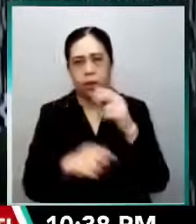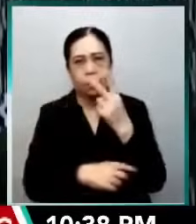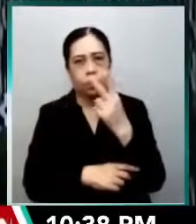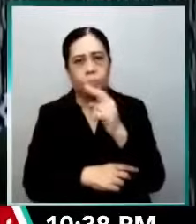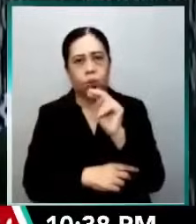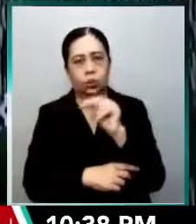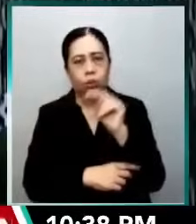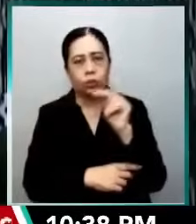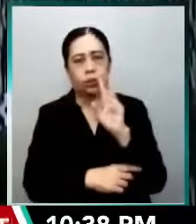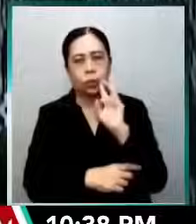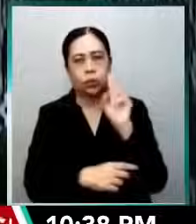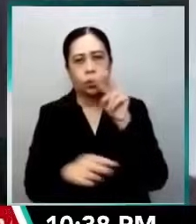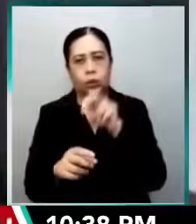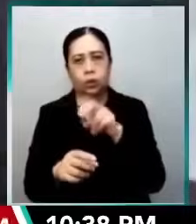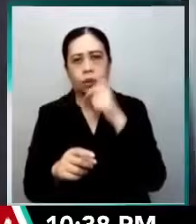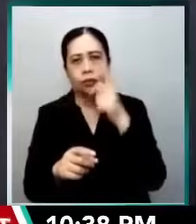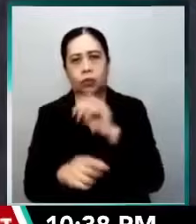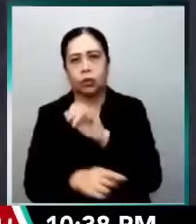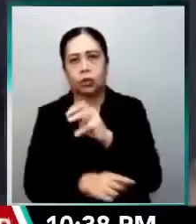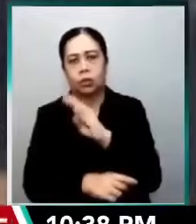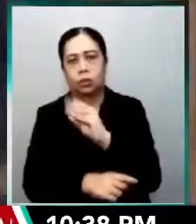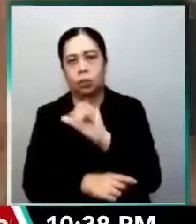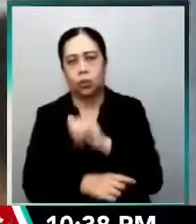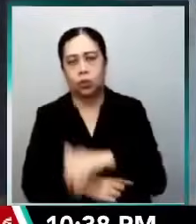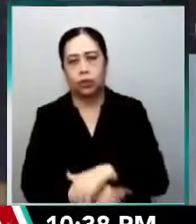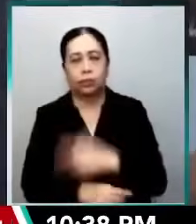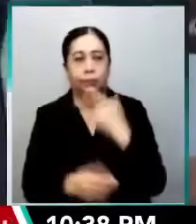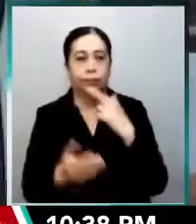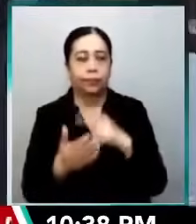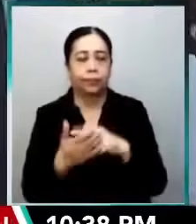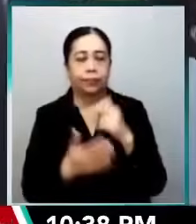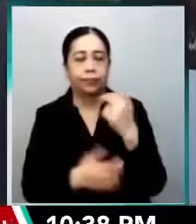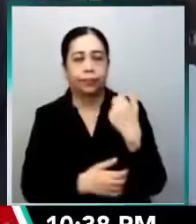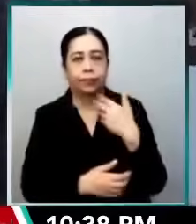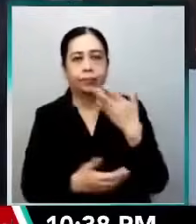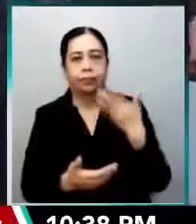mag-witness para kay Jemboy. Jonathan Andal, nagbabalita para sa GMA Integrated News.